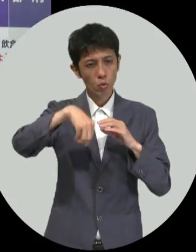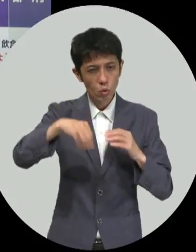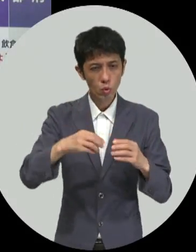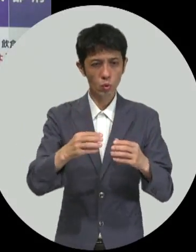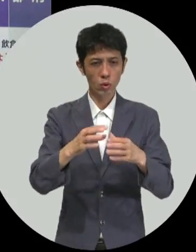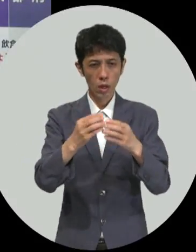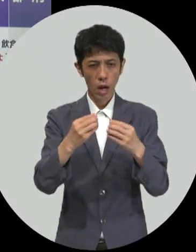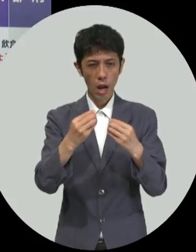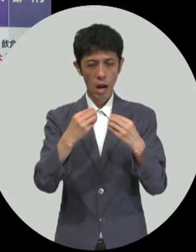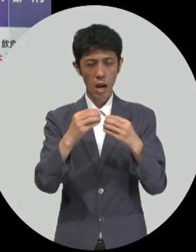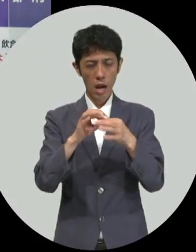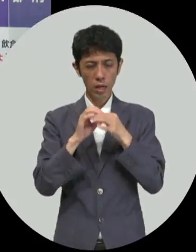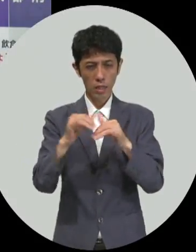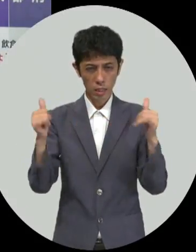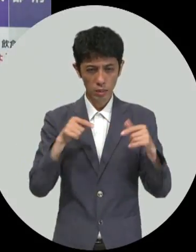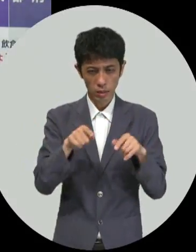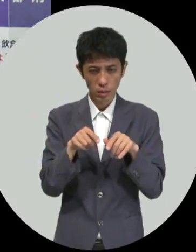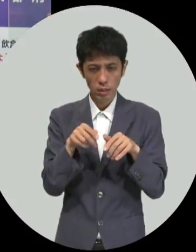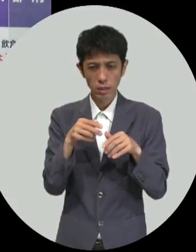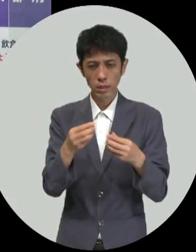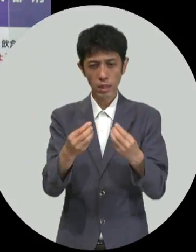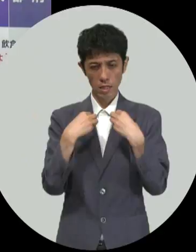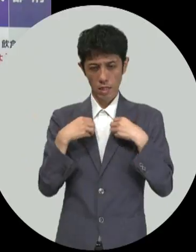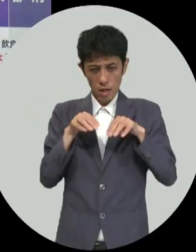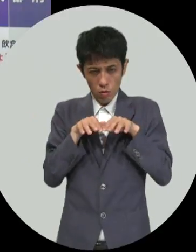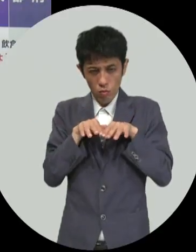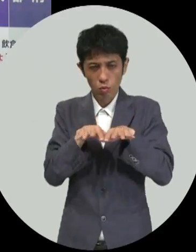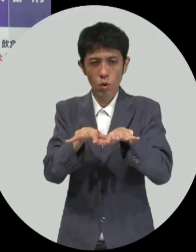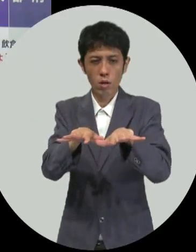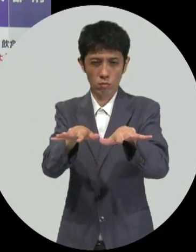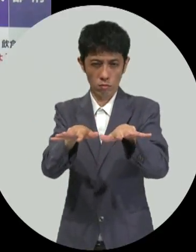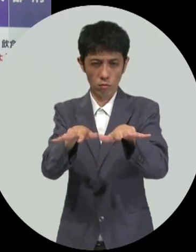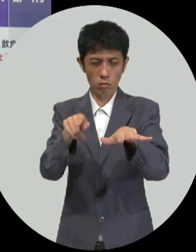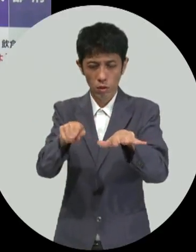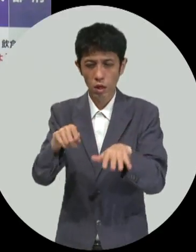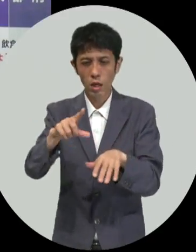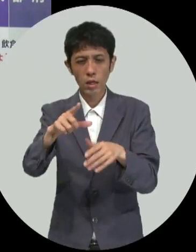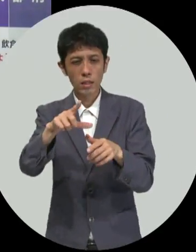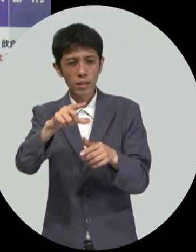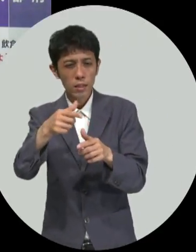染が広がり、その中の利用者が